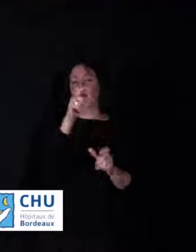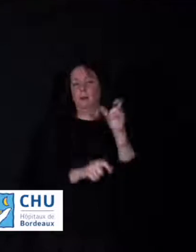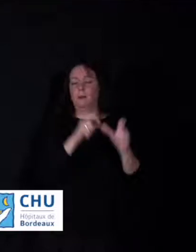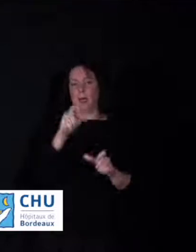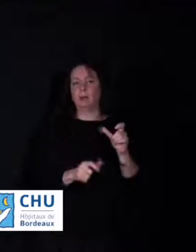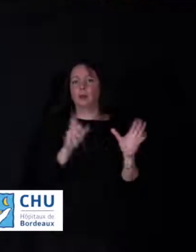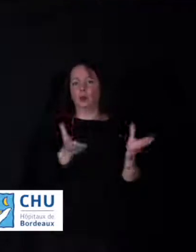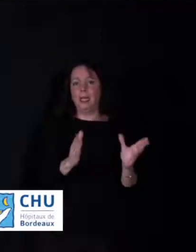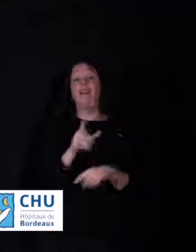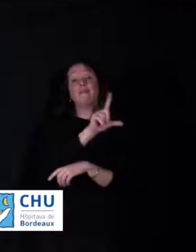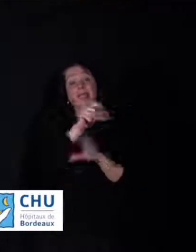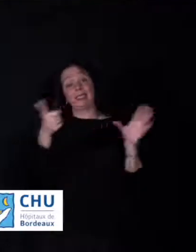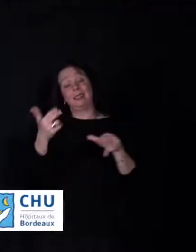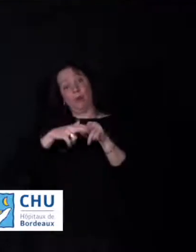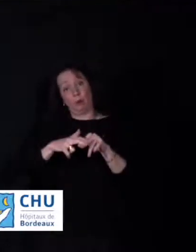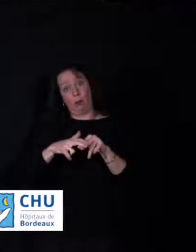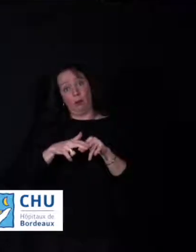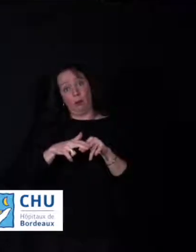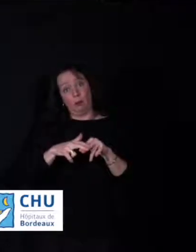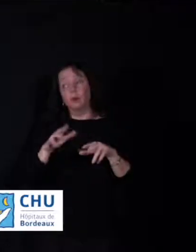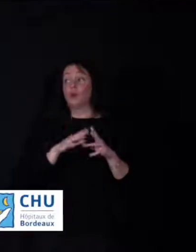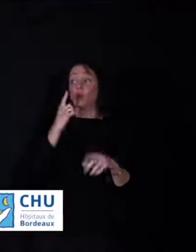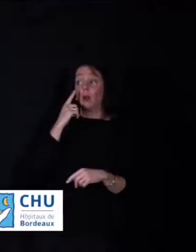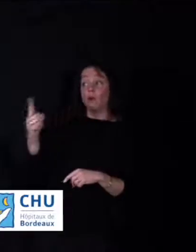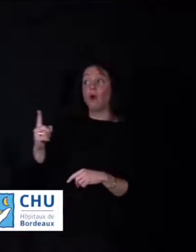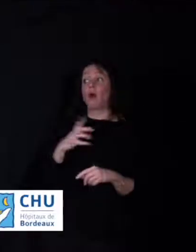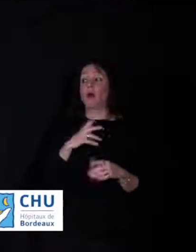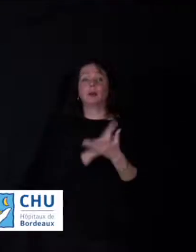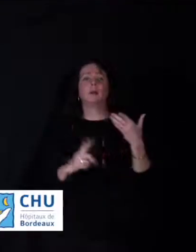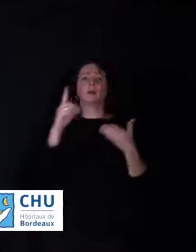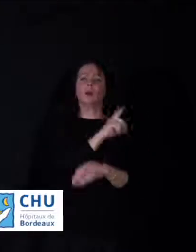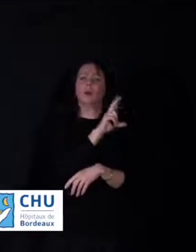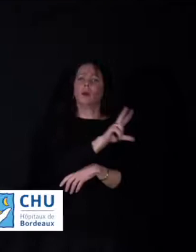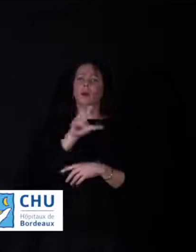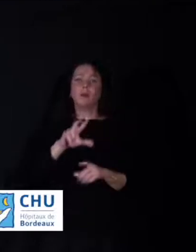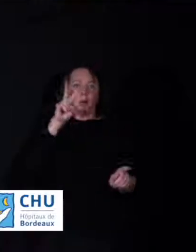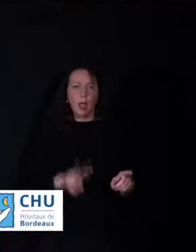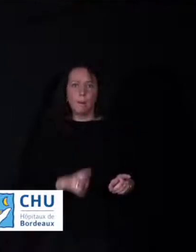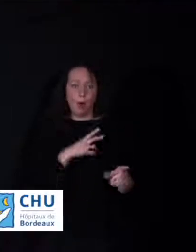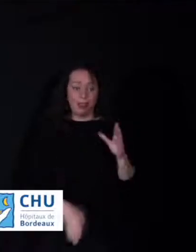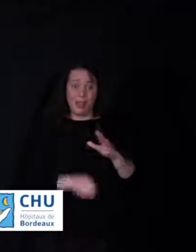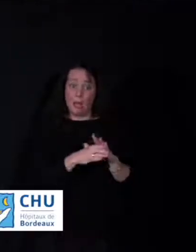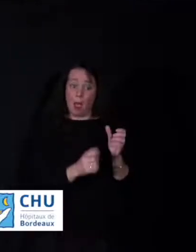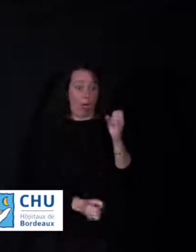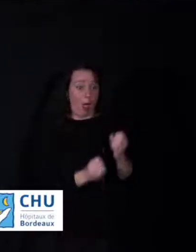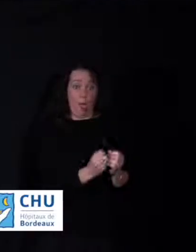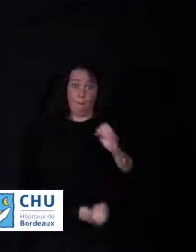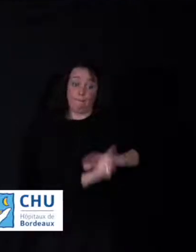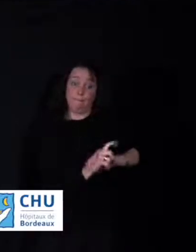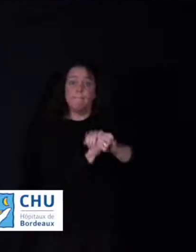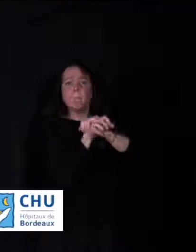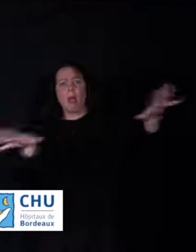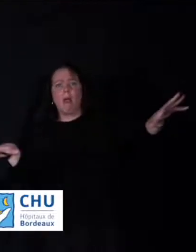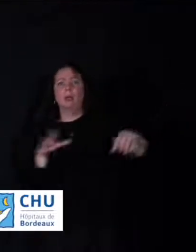décès. Et donc, on voit ici que la Gironde était vraiment le foyer de départ de cette épidémie. Elle est en